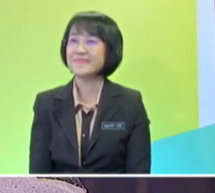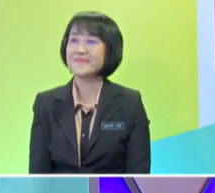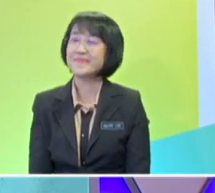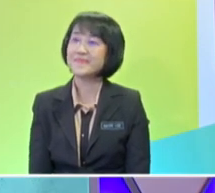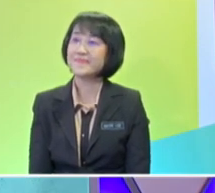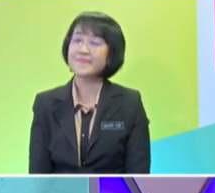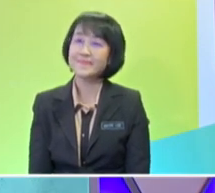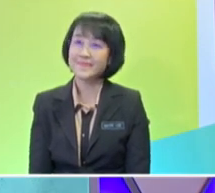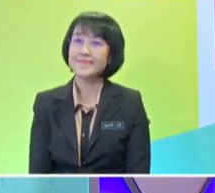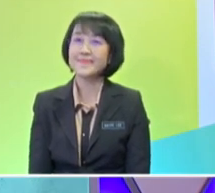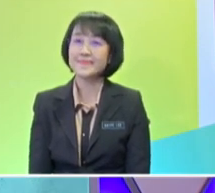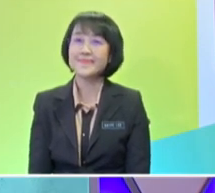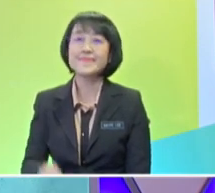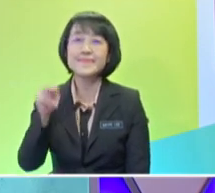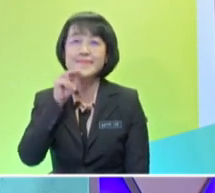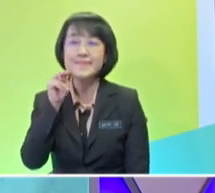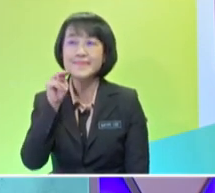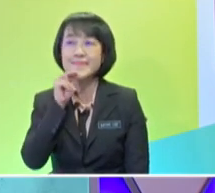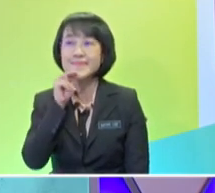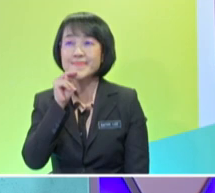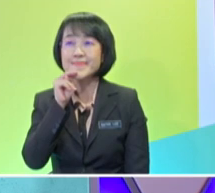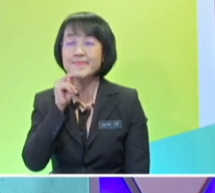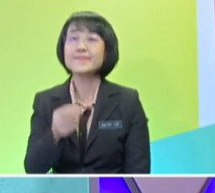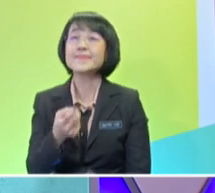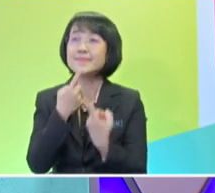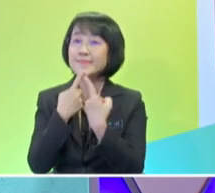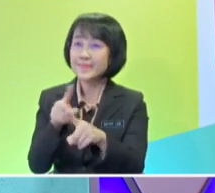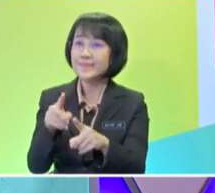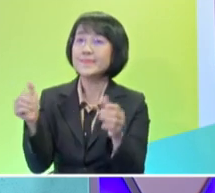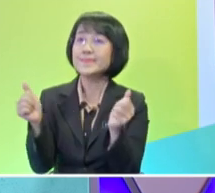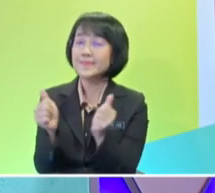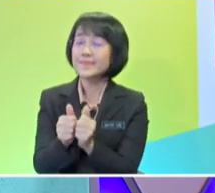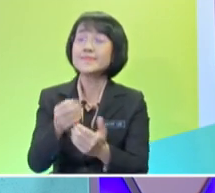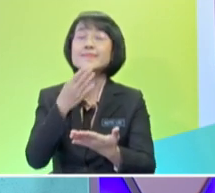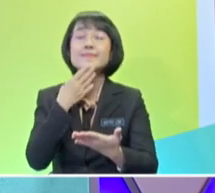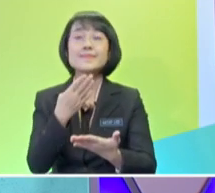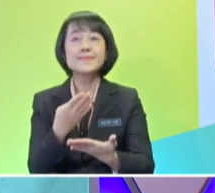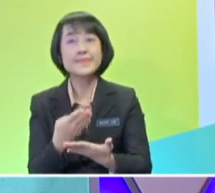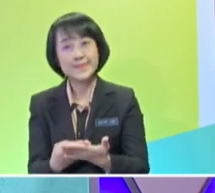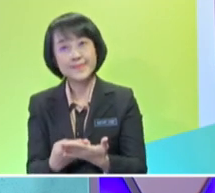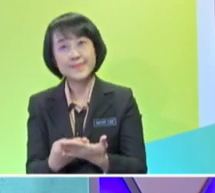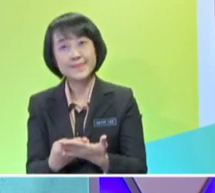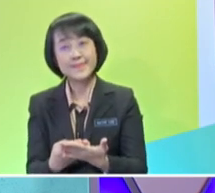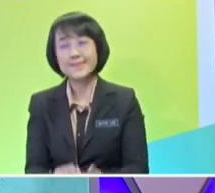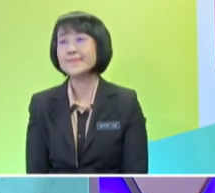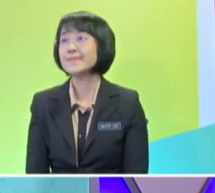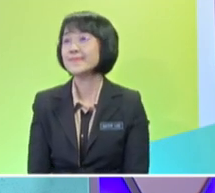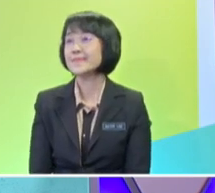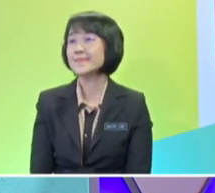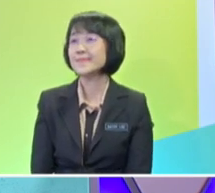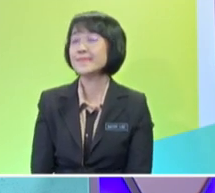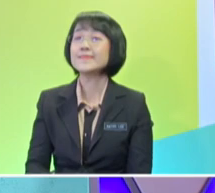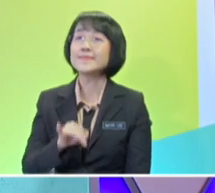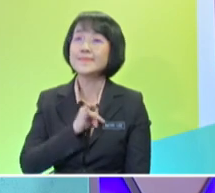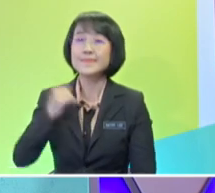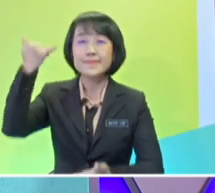cemerlangnya Anisa dapat memberi Respon yang baik terhadap soal-soalan yang sibukkan sebagaimana yang saya yakin anak umur di